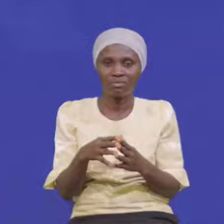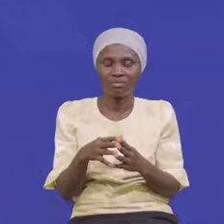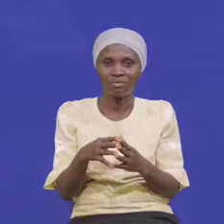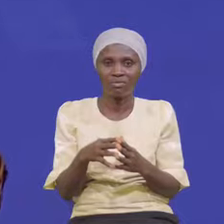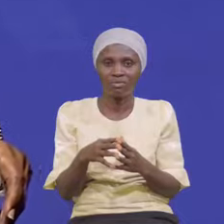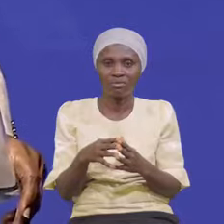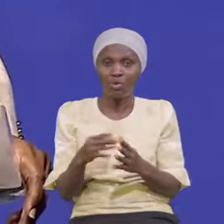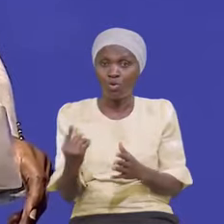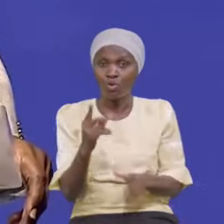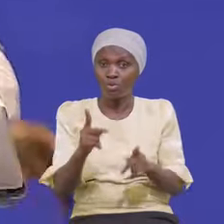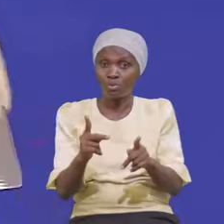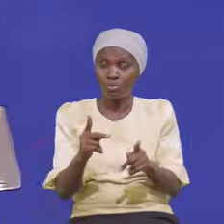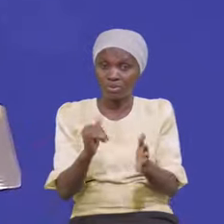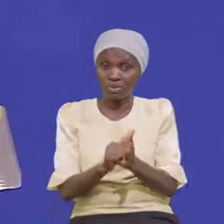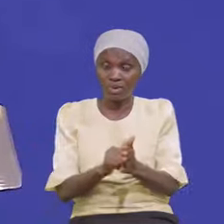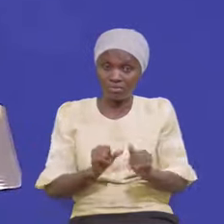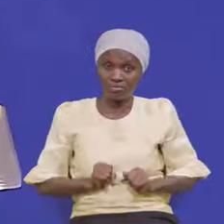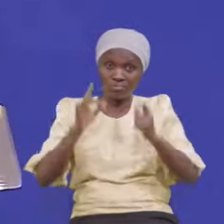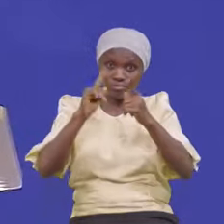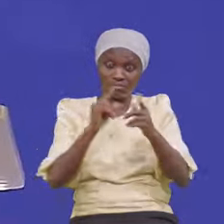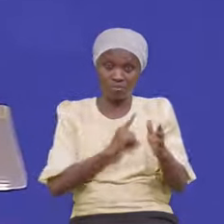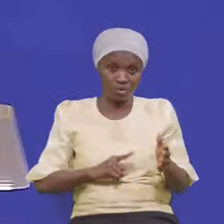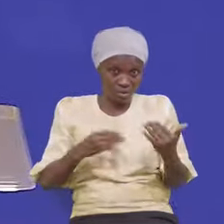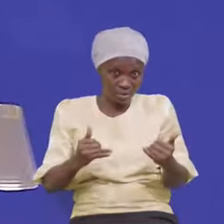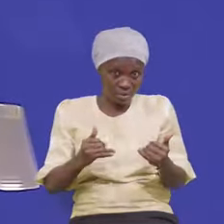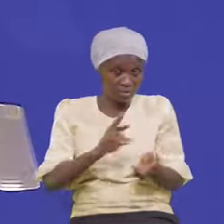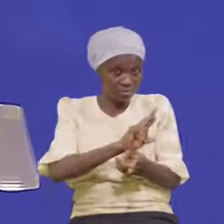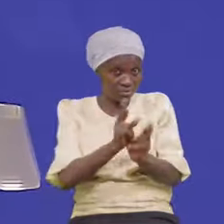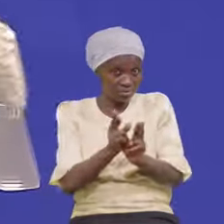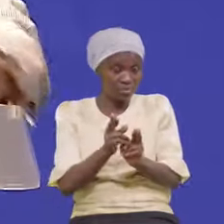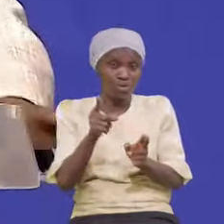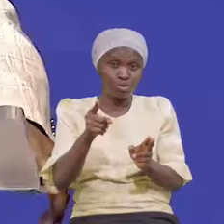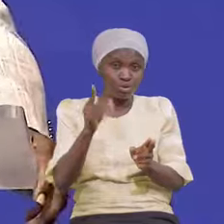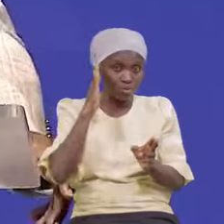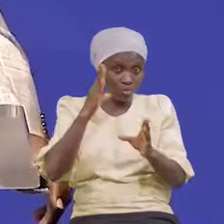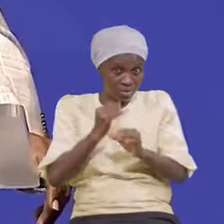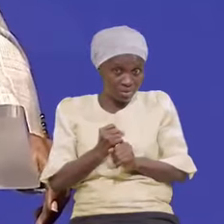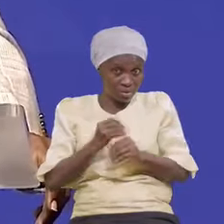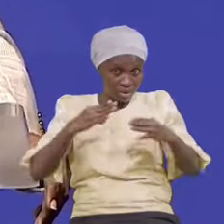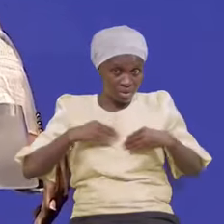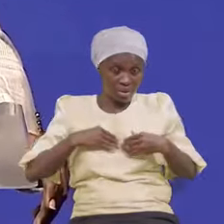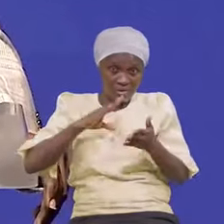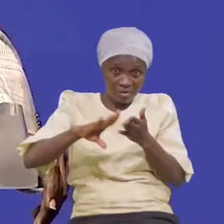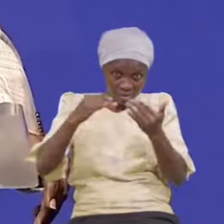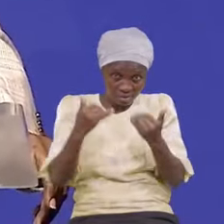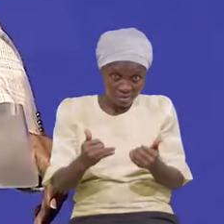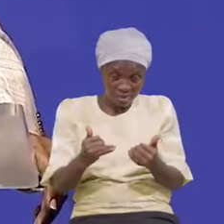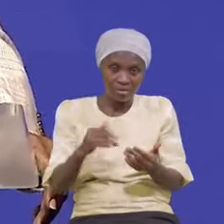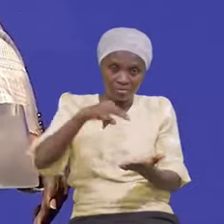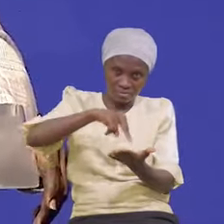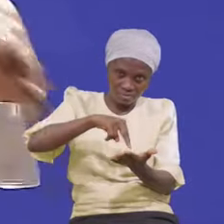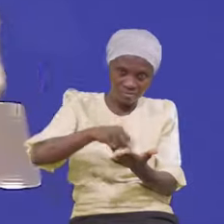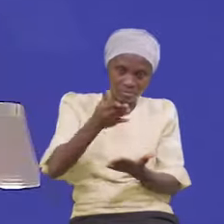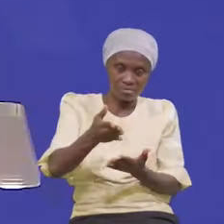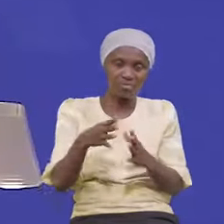Lord. జీవితాలు ప్రభువుకు సమర్పిస్తున్న వారు మాత్రం నిలబడండి. Only those who are receiving the forgiveness right now. ఇప్పుడే క్షమాపణ స్వీకరిస్తున్న వారు